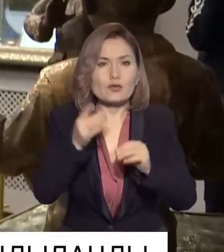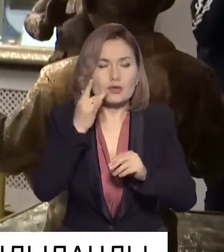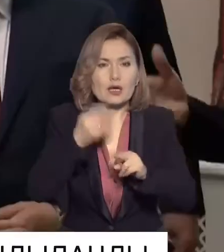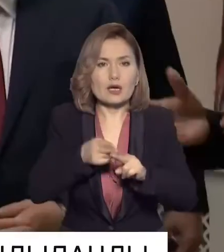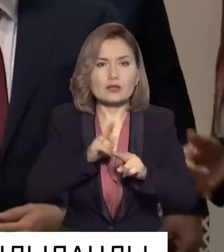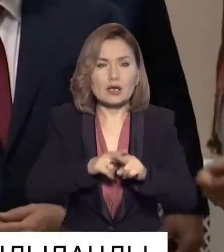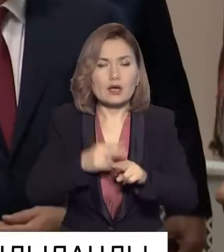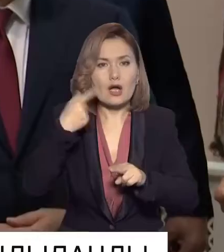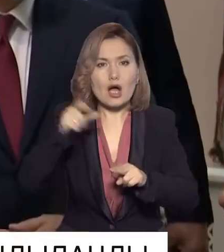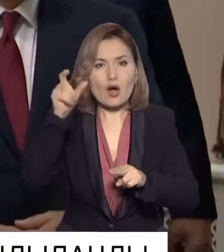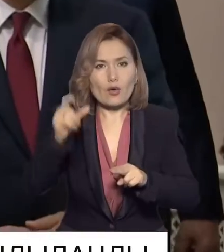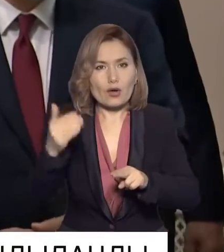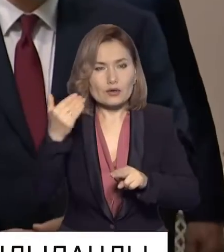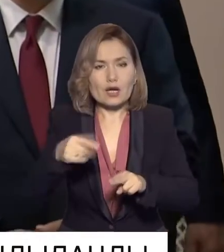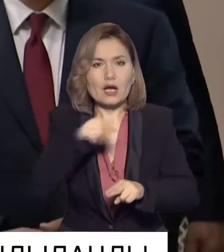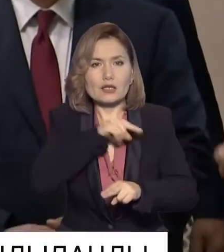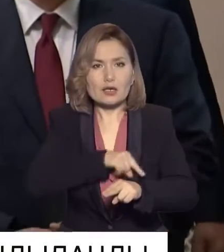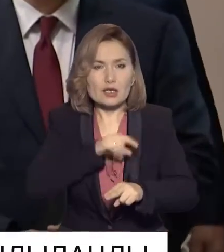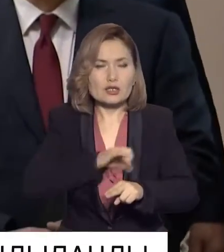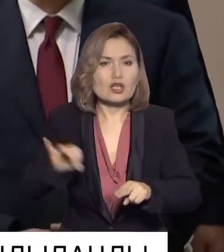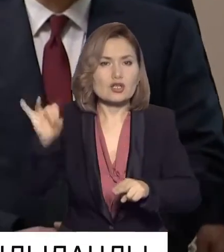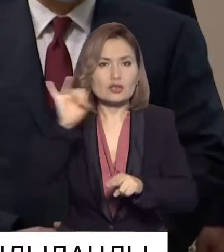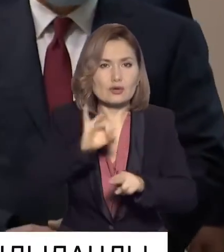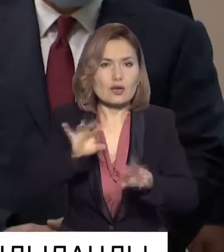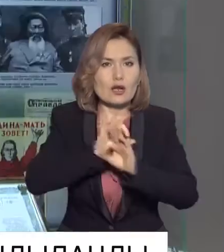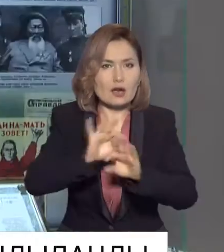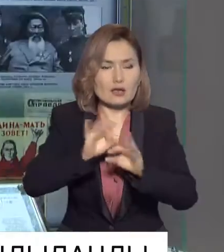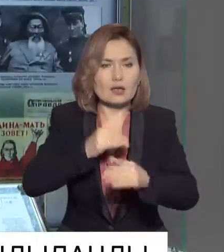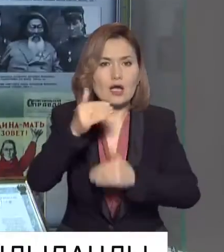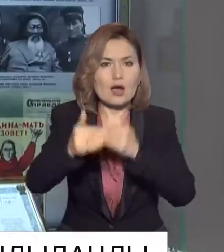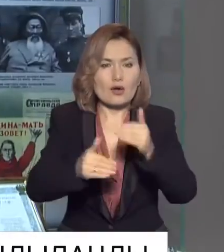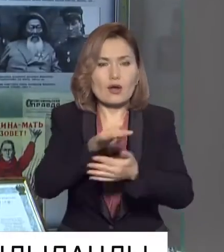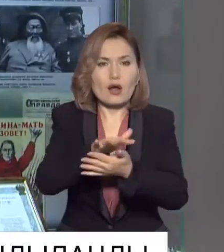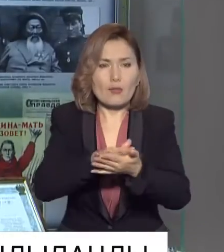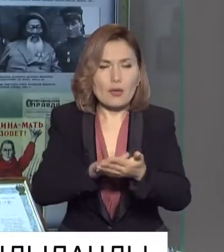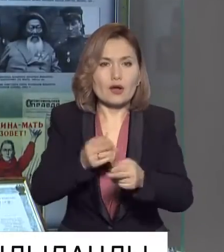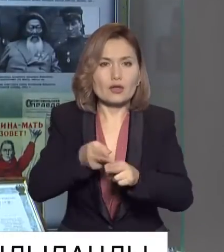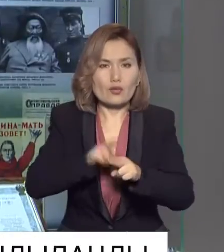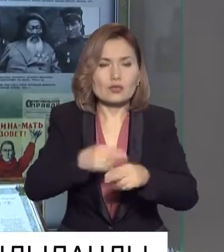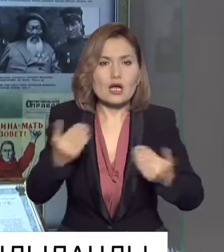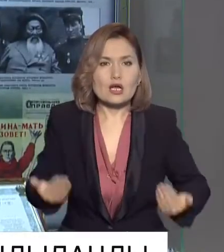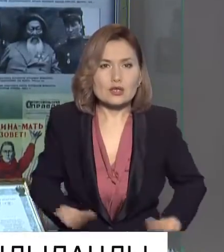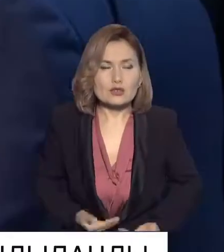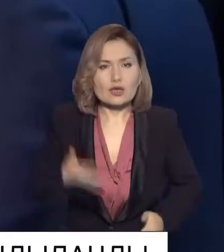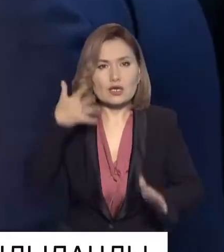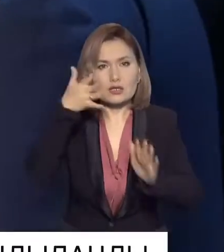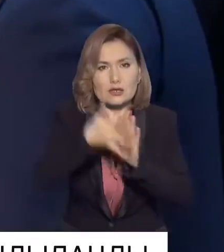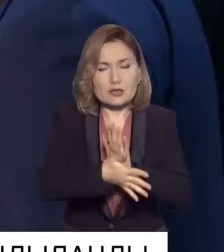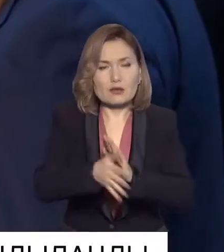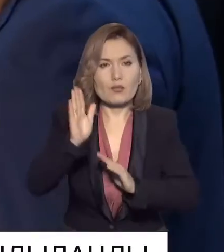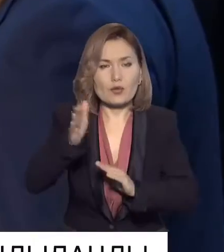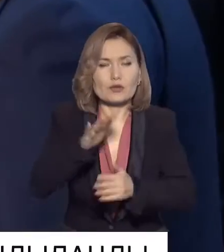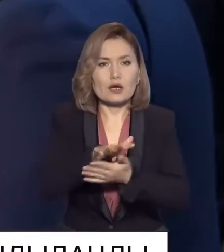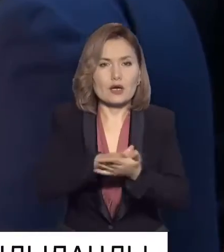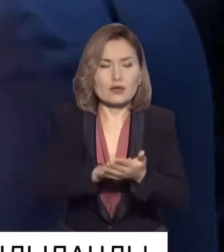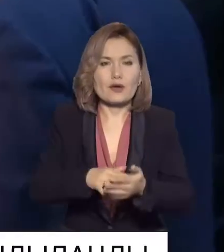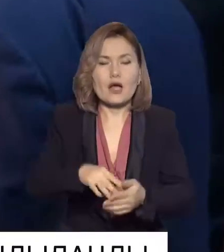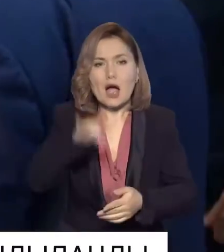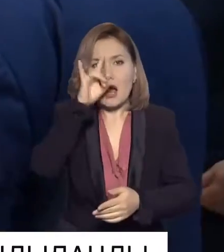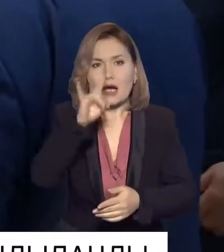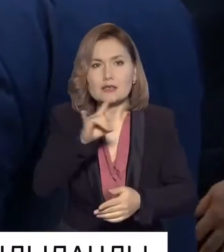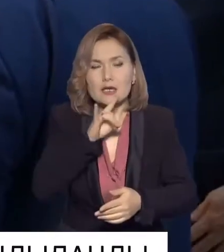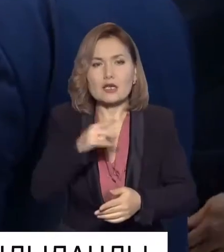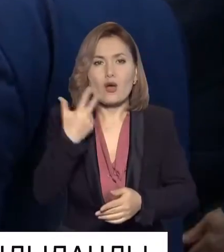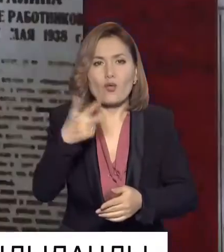ақынның тұлғалық болмысын ашу мұнымен тоқтамақ емес. Оның бай мұрасы әлі де зерттеуді қажет етеді. Шара Қазақстан тәуелсіздігінің 30 жылдығы мен